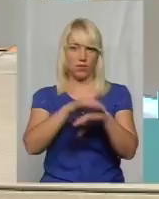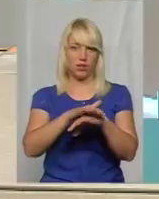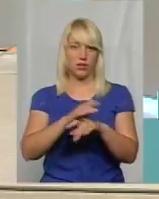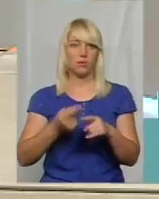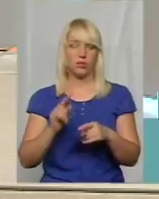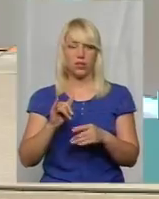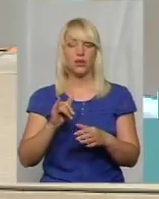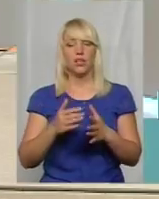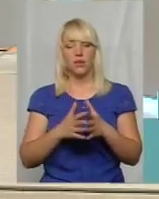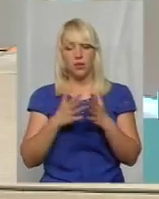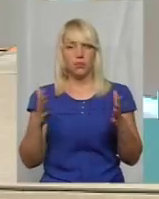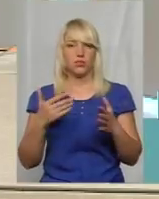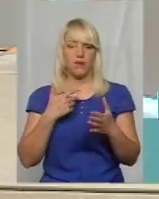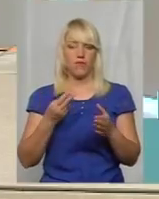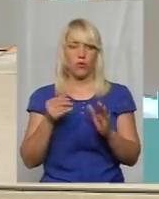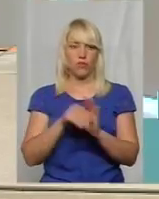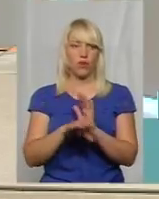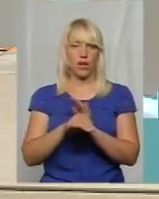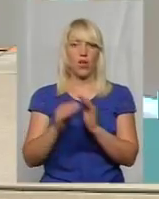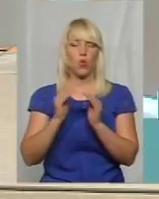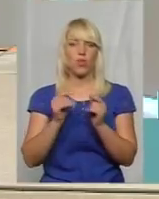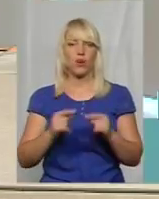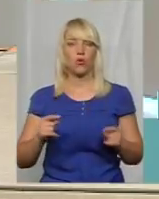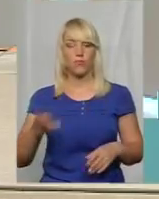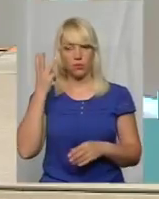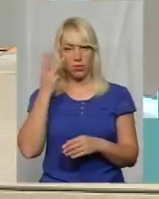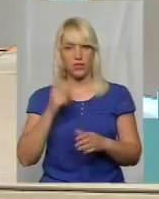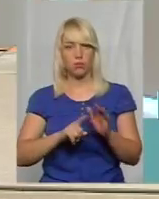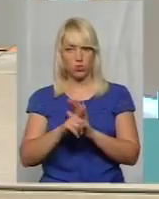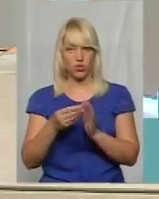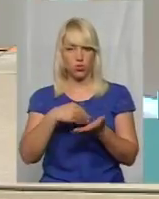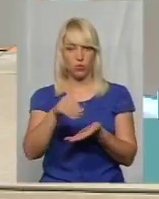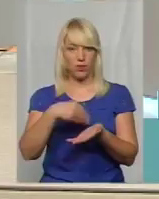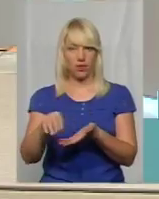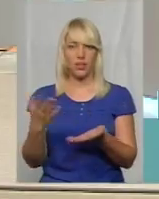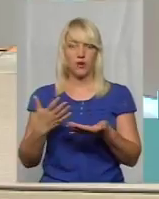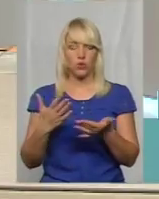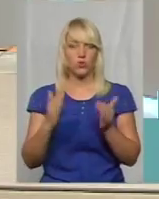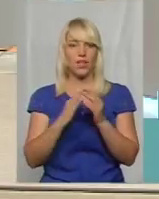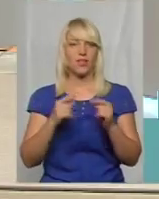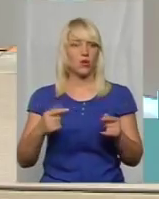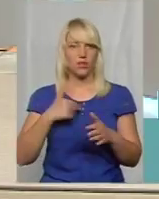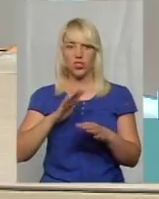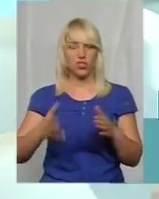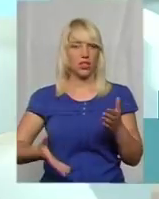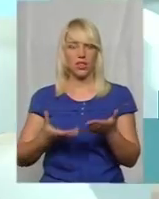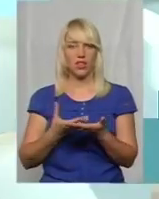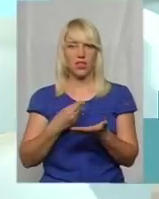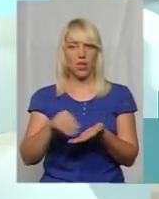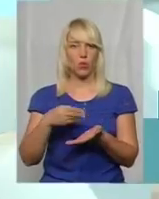саме вкладаю більше в нерухомість. В Хмельницькому в нерухомість вже почали вкладати? Я не почав вкладати в Хмельницькому в нерухомість. Я сьогодні